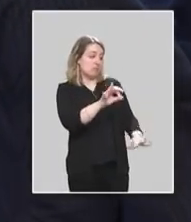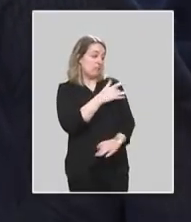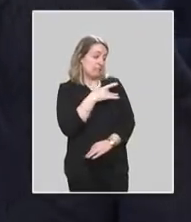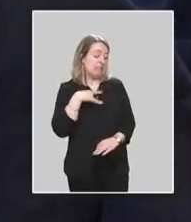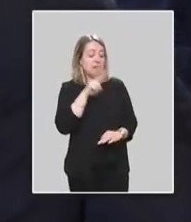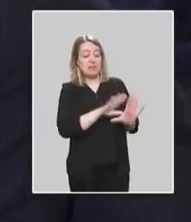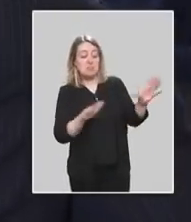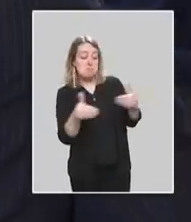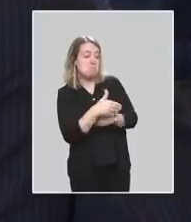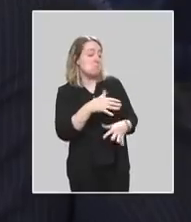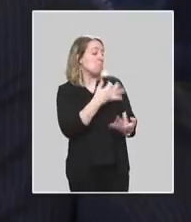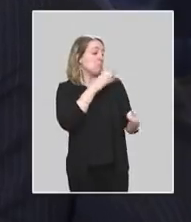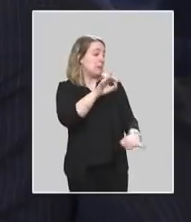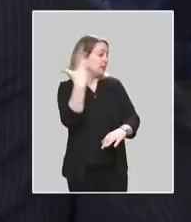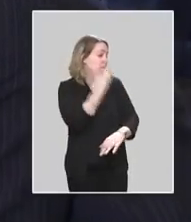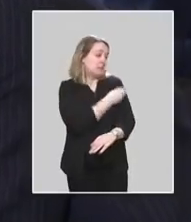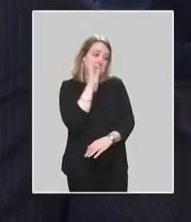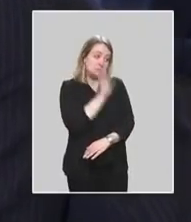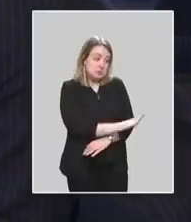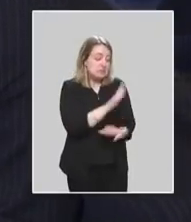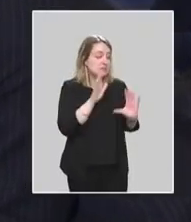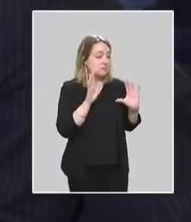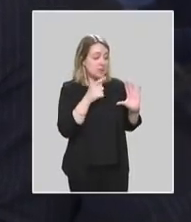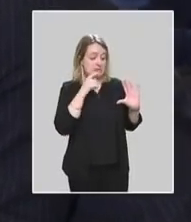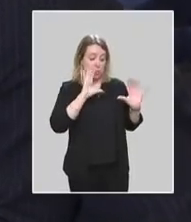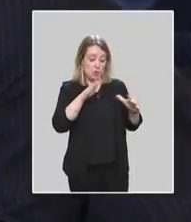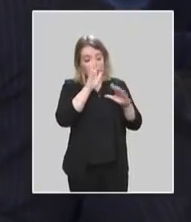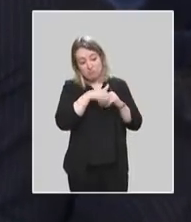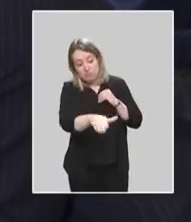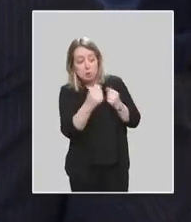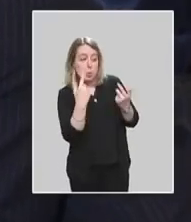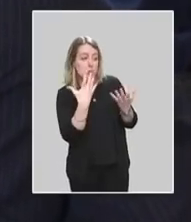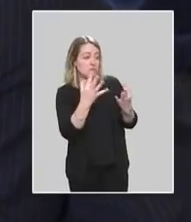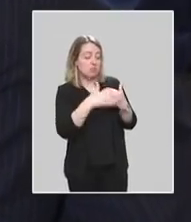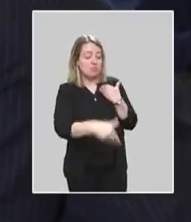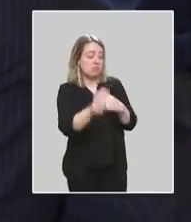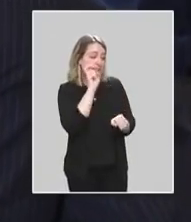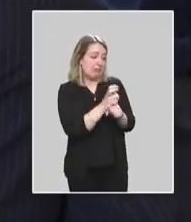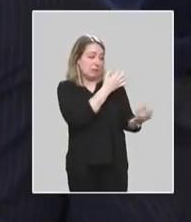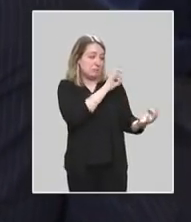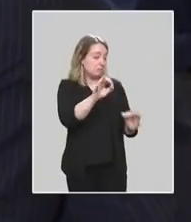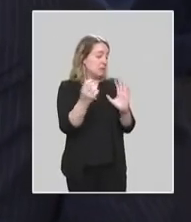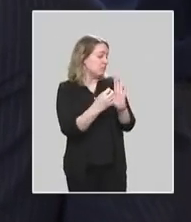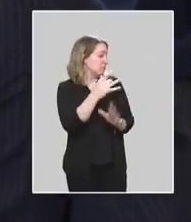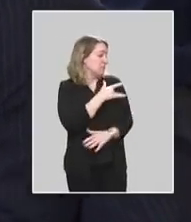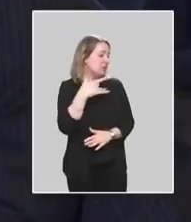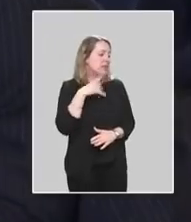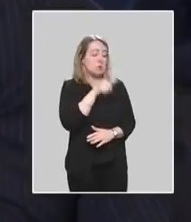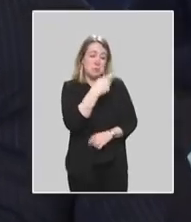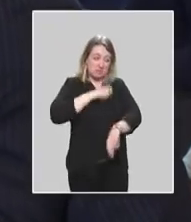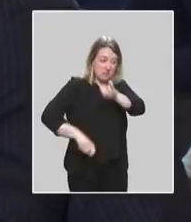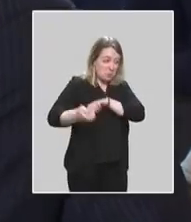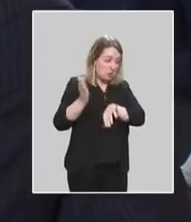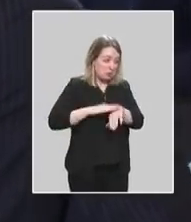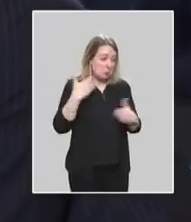nom? Et combien de temps allons-nous devoir vivre encore sous pass sanitaire? La mesure était censée être temporaire. Enfin, est-ce que grâce à